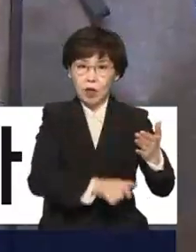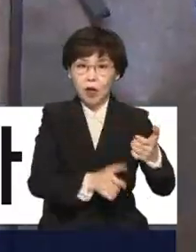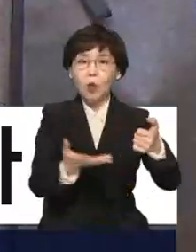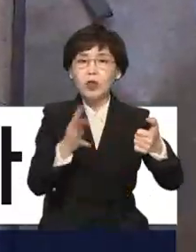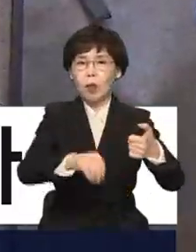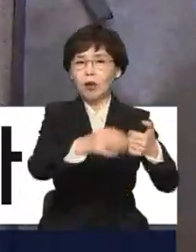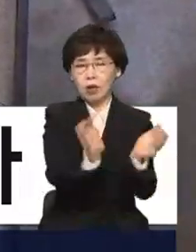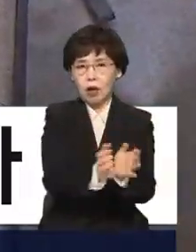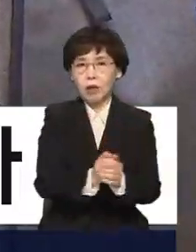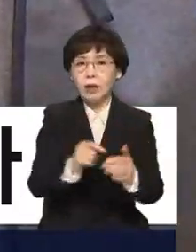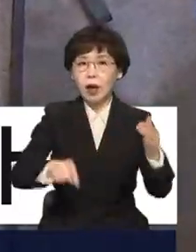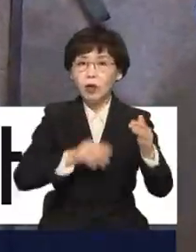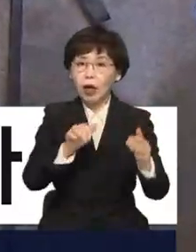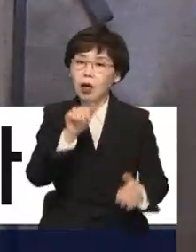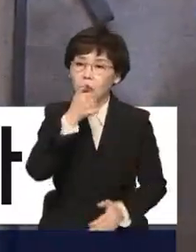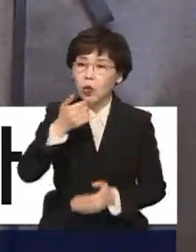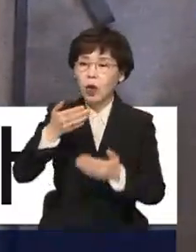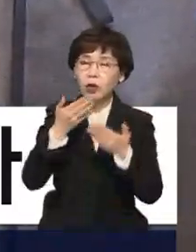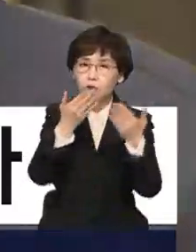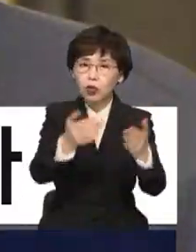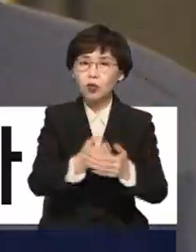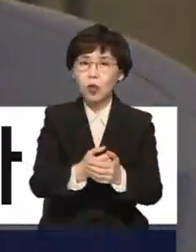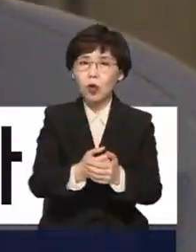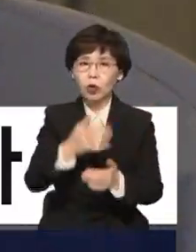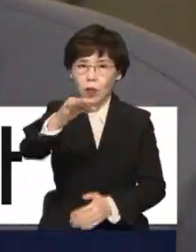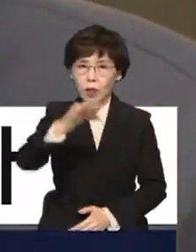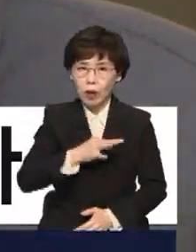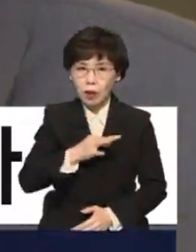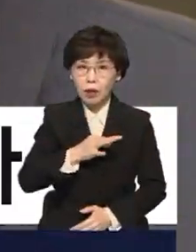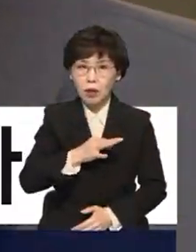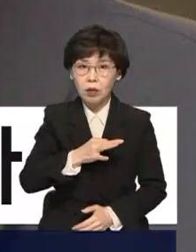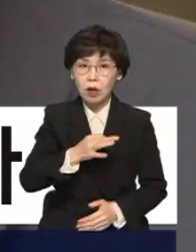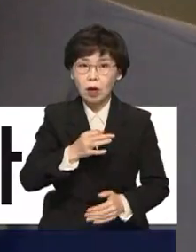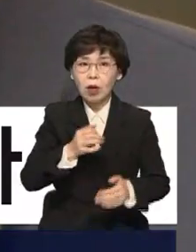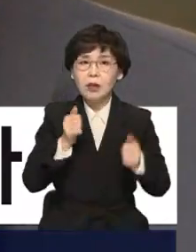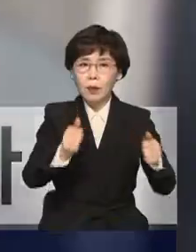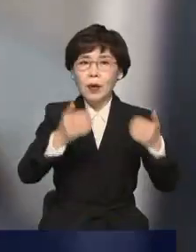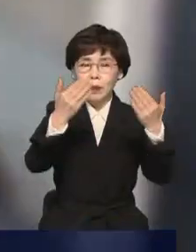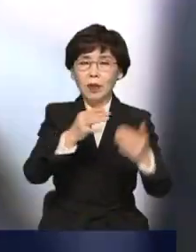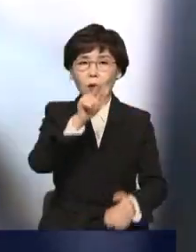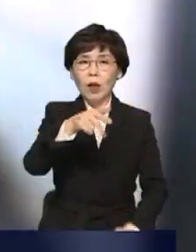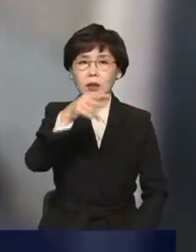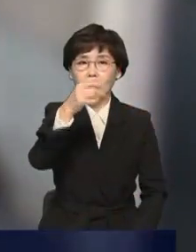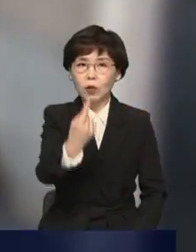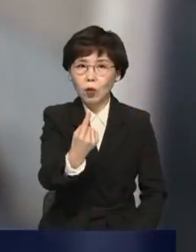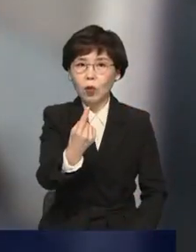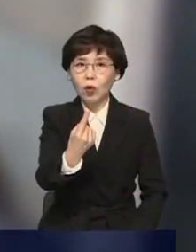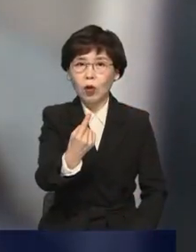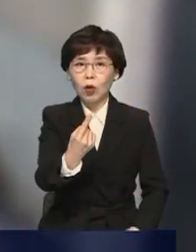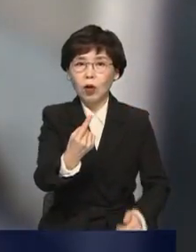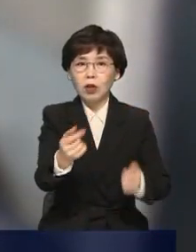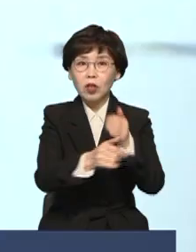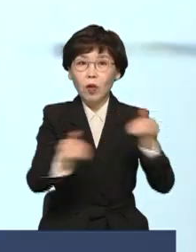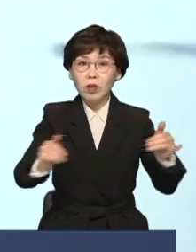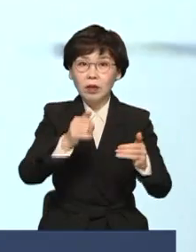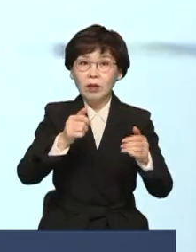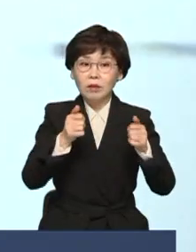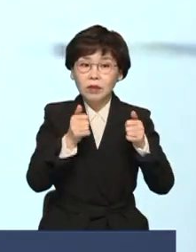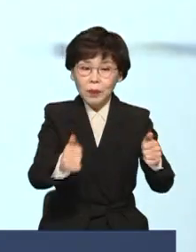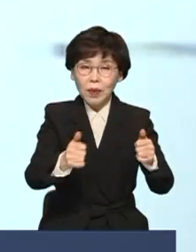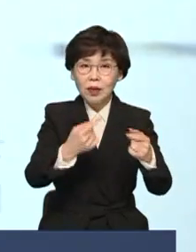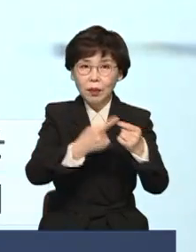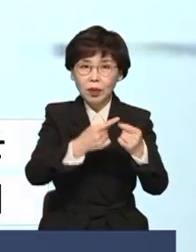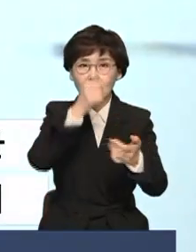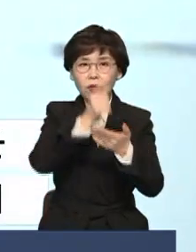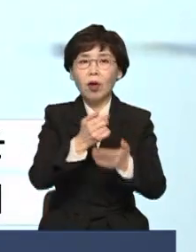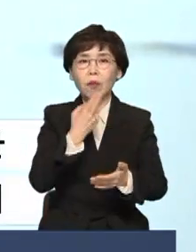알선 수재와 뇌물 혐의로 기소돼 1심에서 무죄를 선고받은 곽상도 전 의원 다음으로 박 전 특검이 본격적인 수사 대상이 된